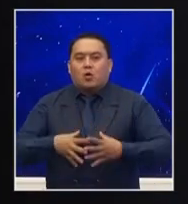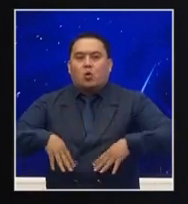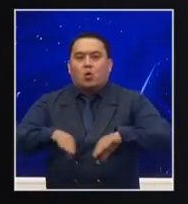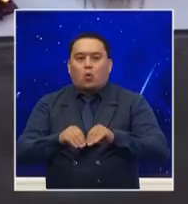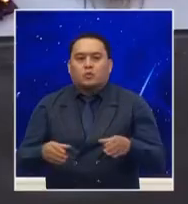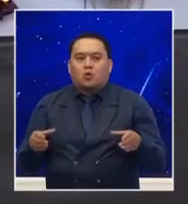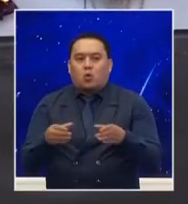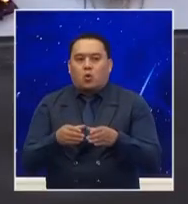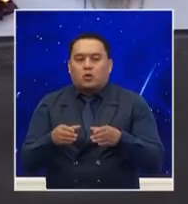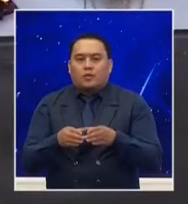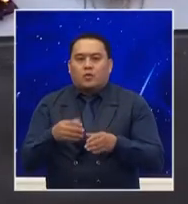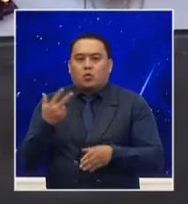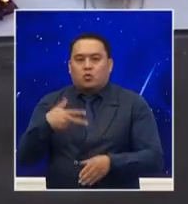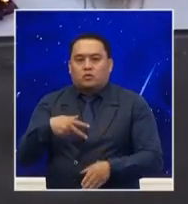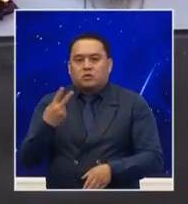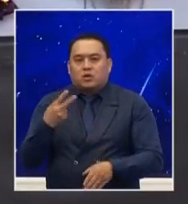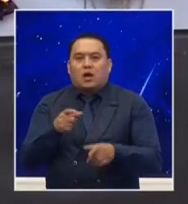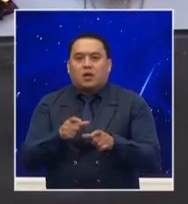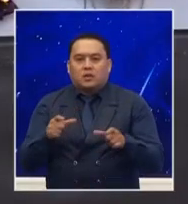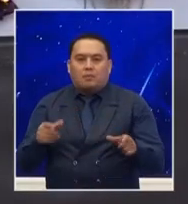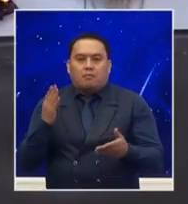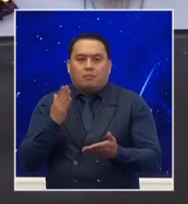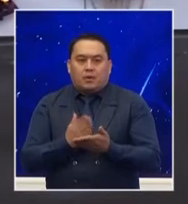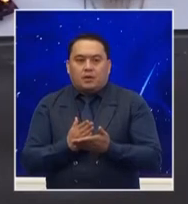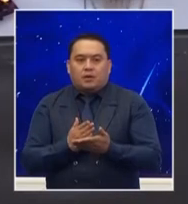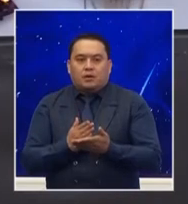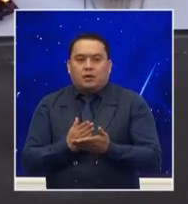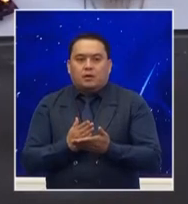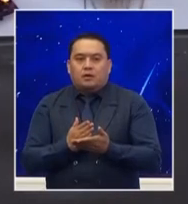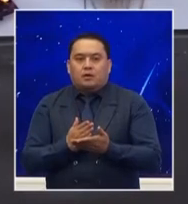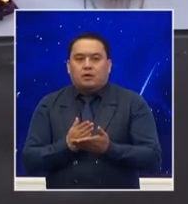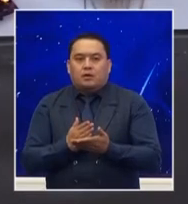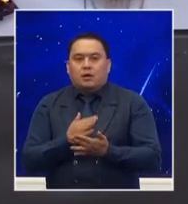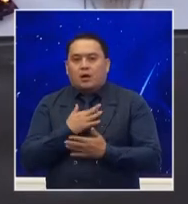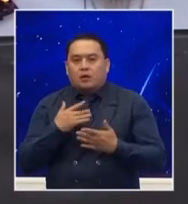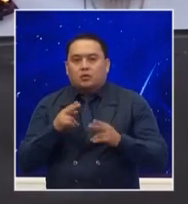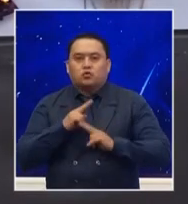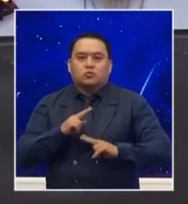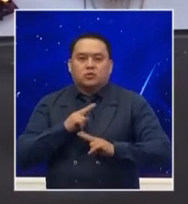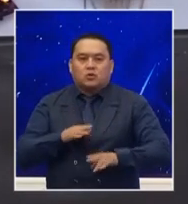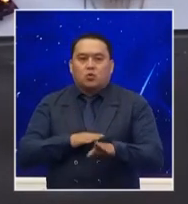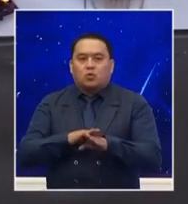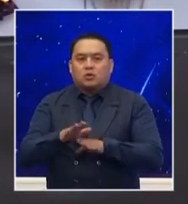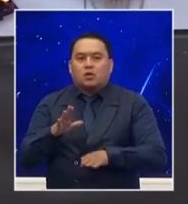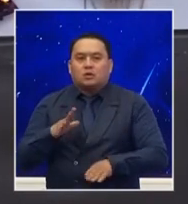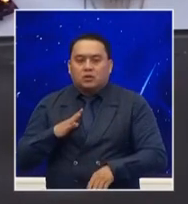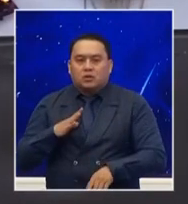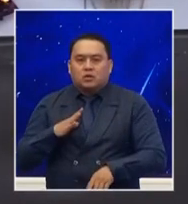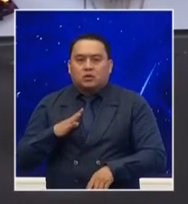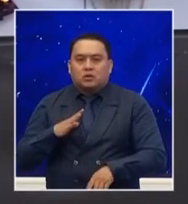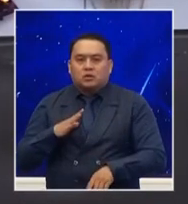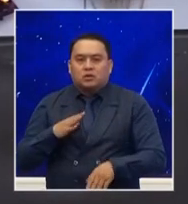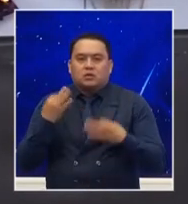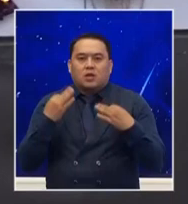қоры, 32 адамымыз бар құрамымызда. Көптеген жұмыстар атқарылып жатыр. Осы